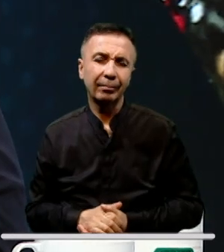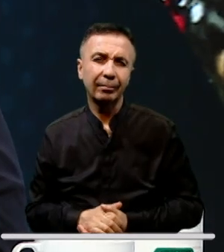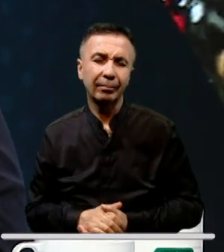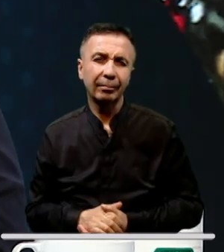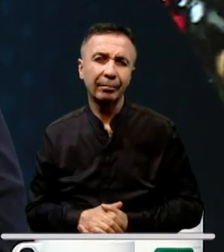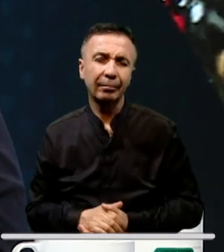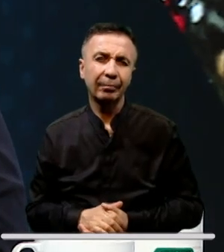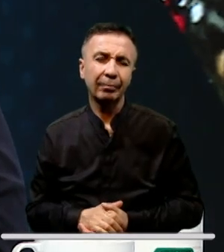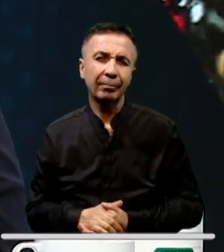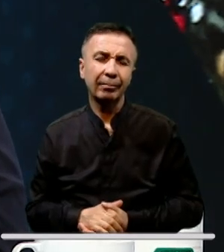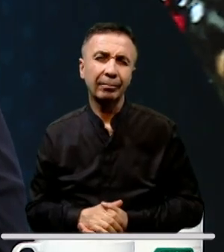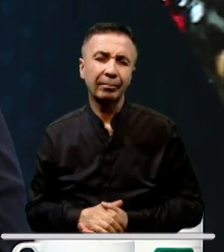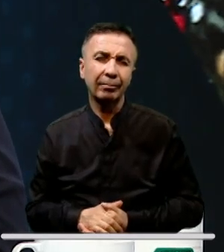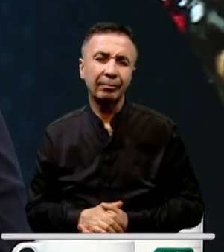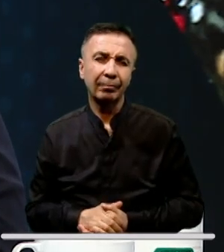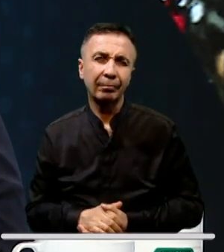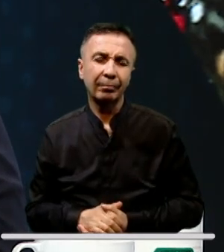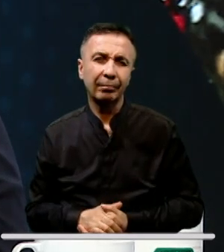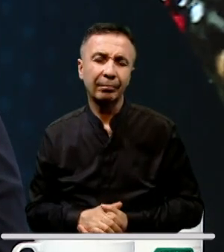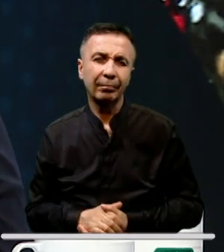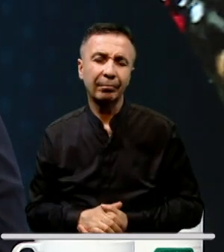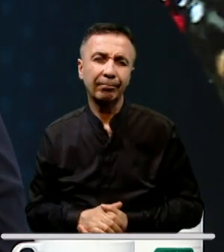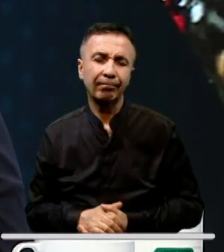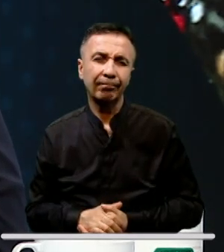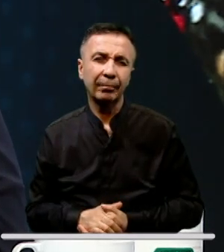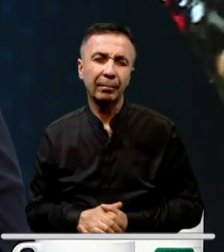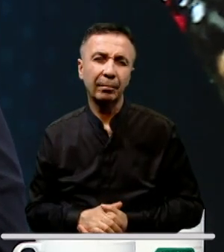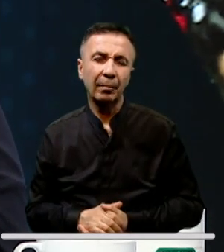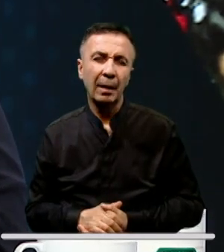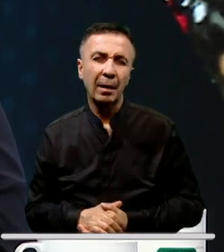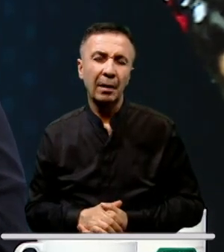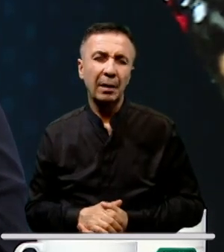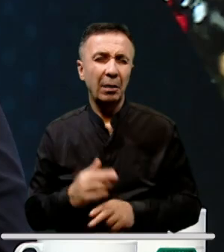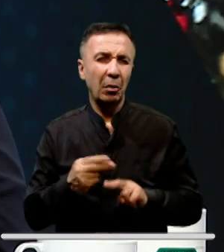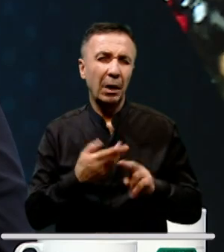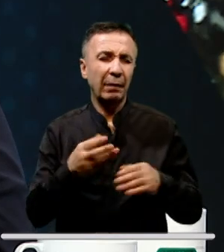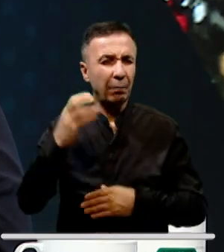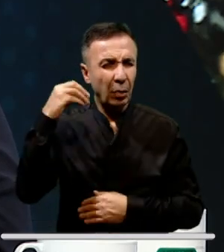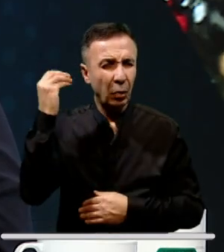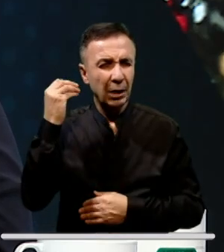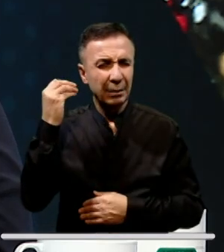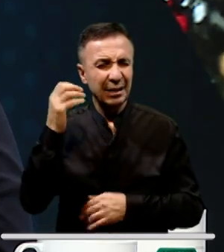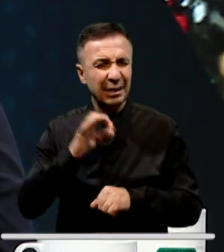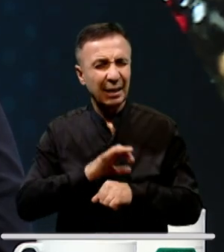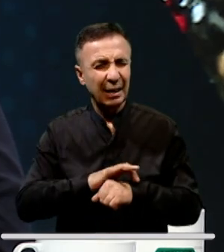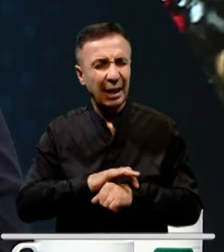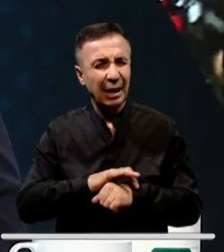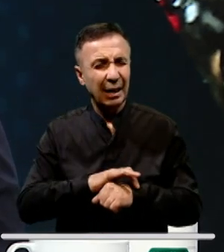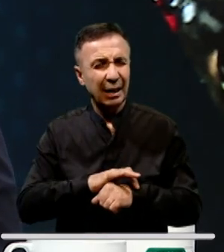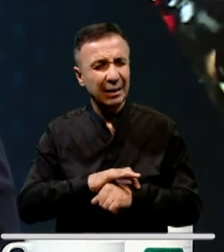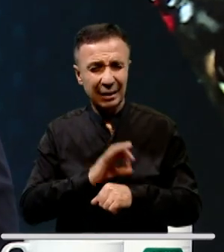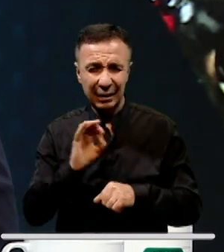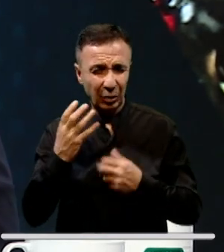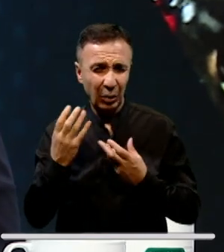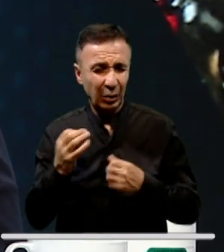bunu milletimizin çoğunluğu bilmiyor yani Allah göstermesin bir hocamız rahatsızlanır bir burun kanaması olabilir farklı bir